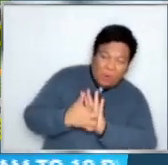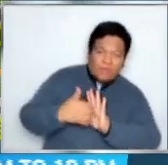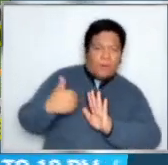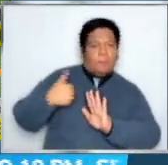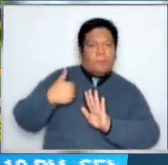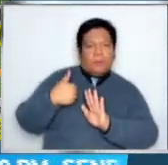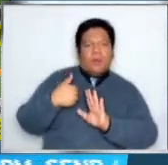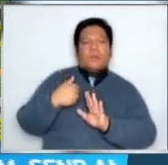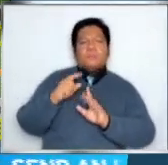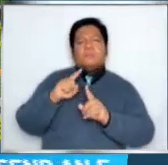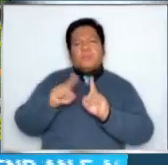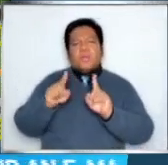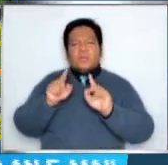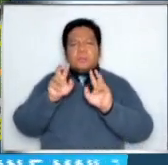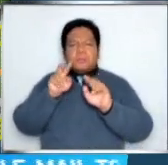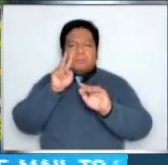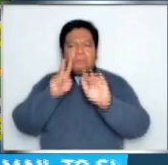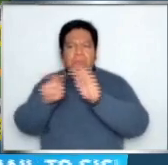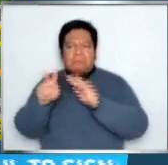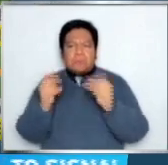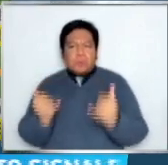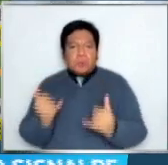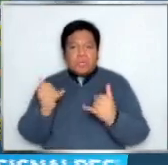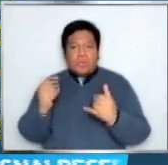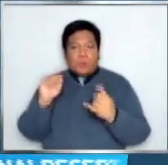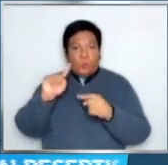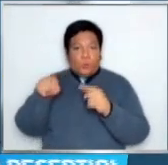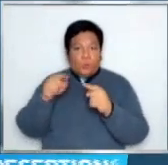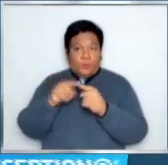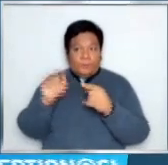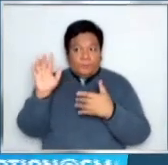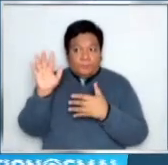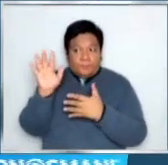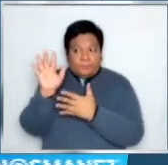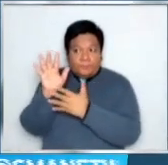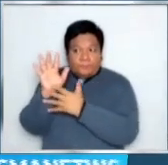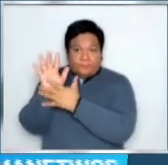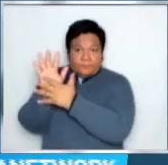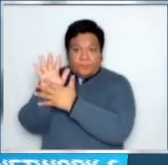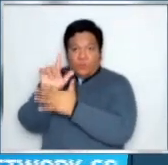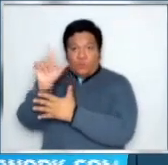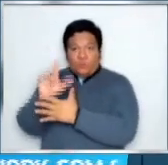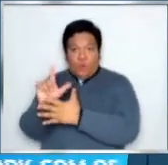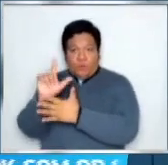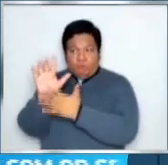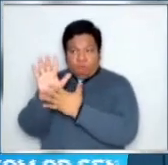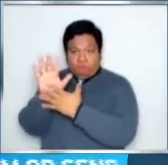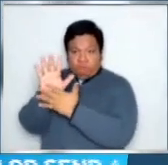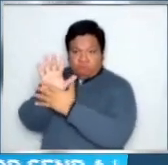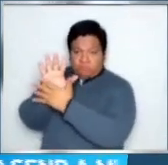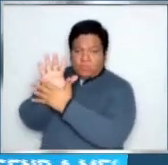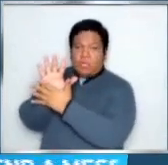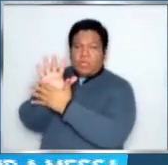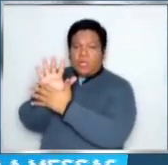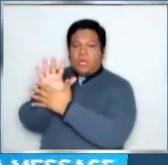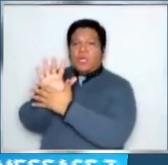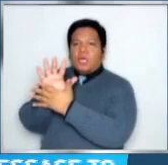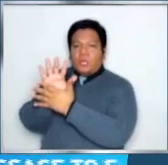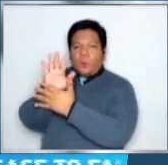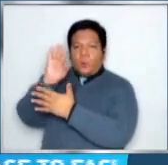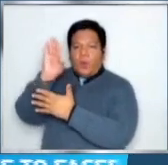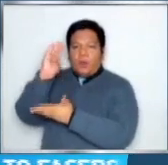natin, no, ngayong araw sa pagtawid nito sa kalupa ng Southern Luzon area, mm-hmm. from severe tropical storm category ay posibleng ma-downgrade